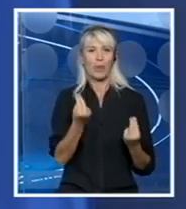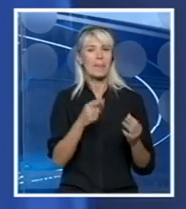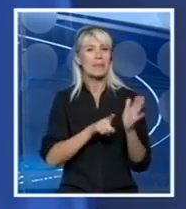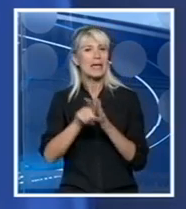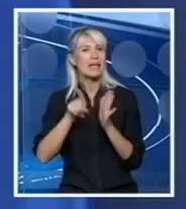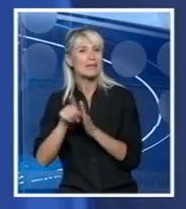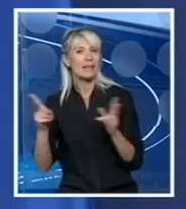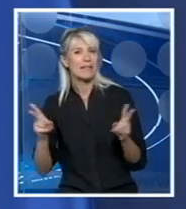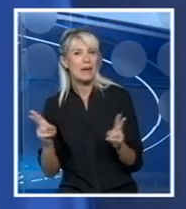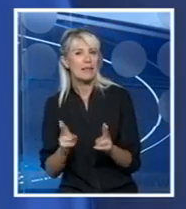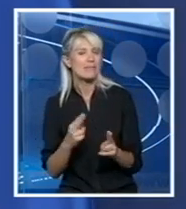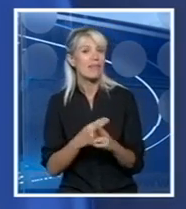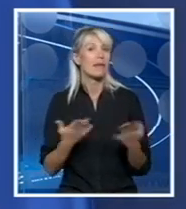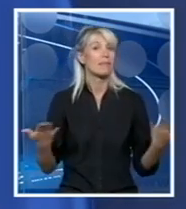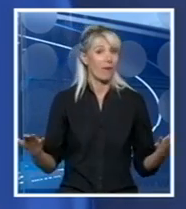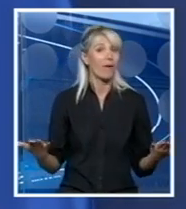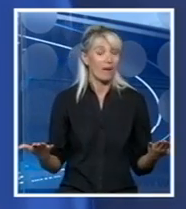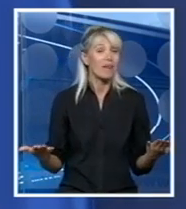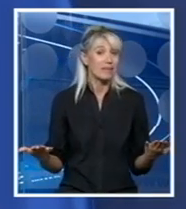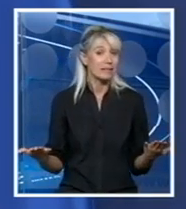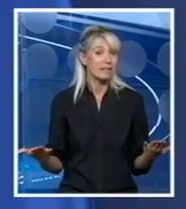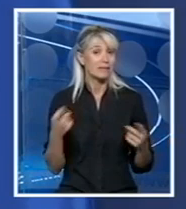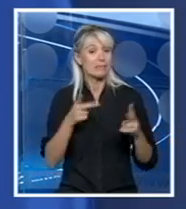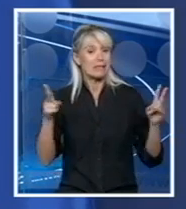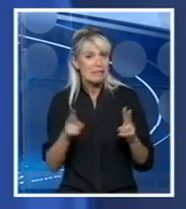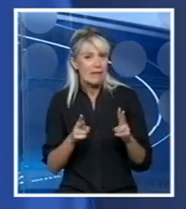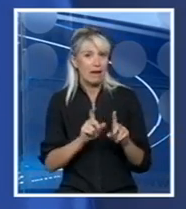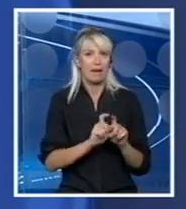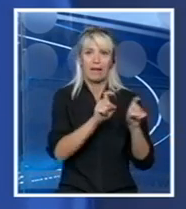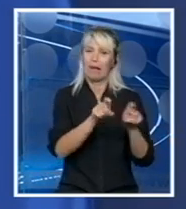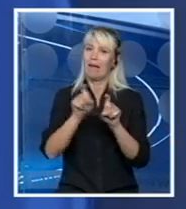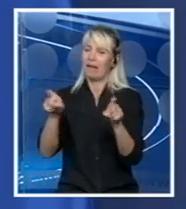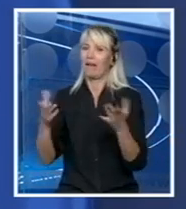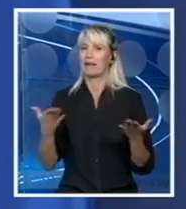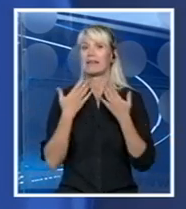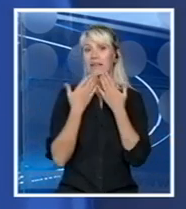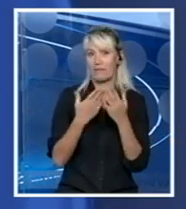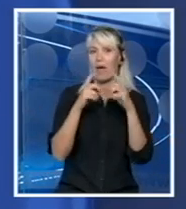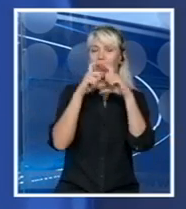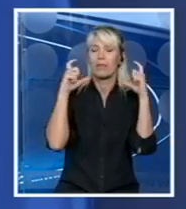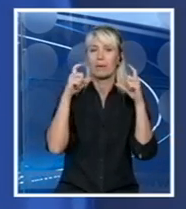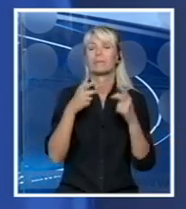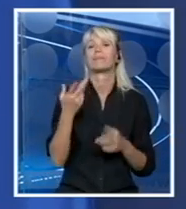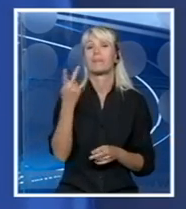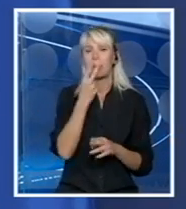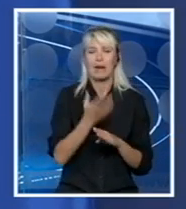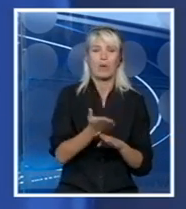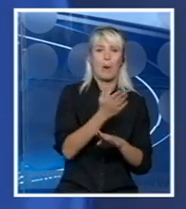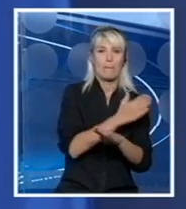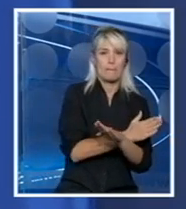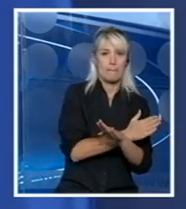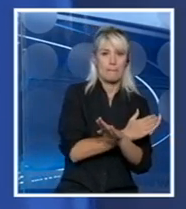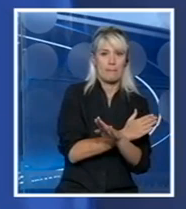i može da dovede do smanjenja prenošenja virusa. Dakle, pre polaska u školu svaki roditelj treba da